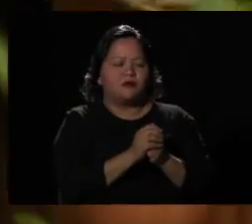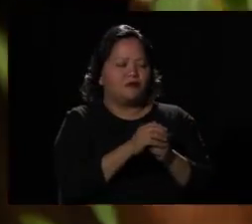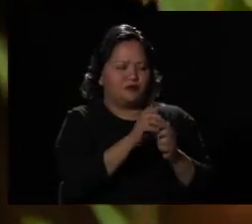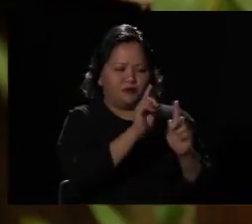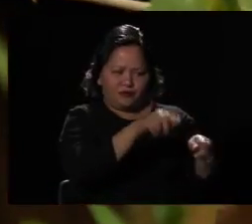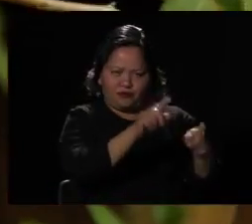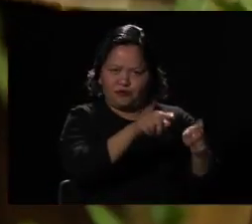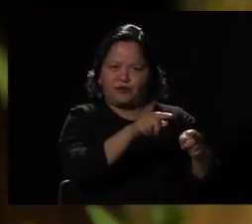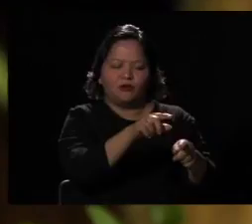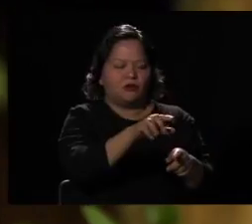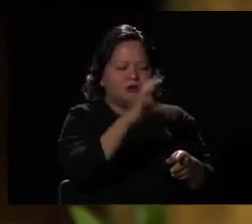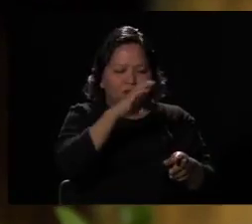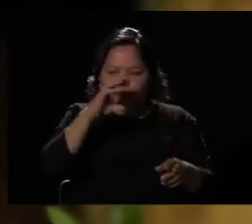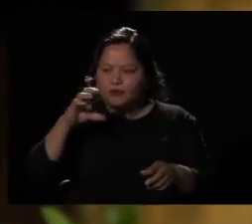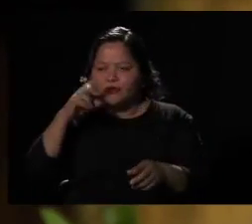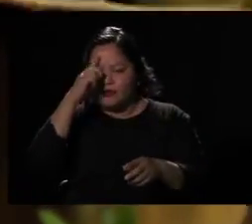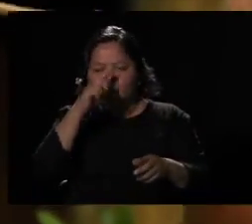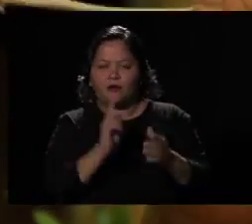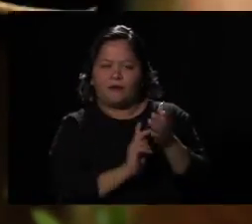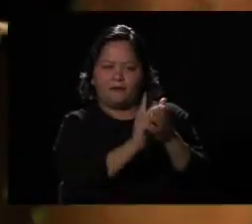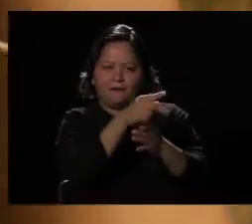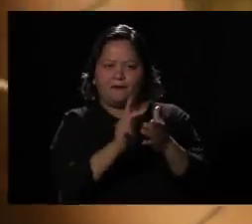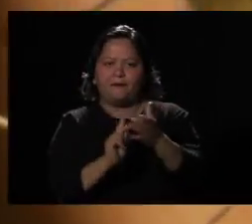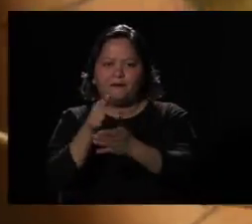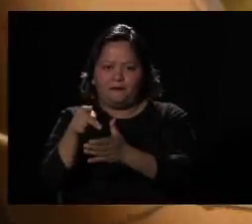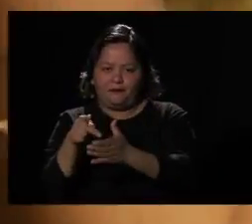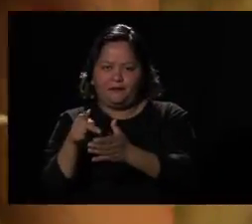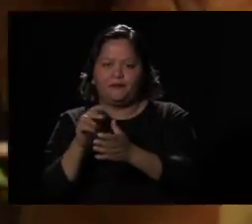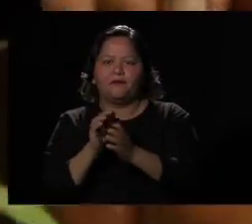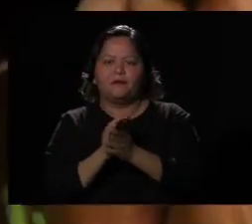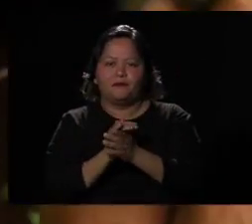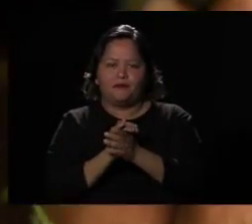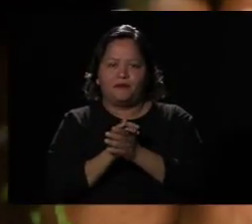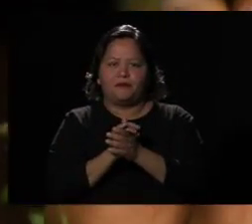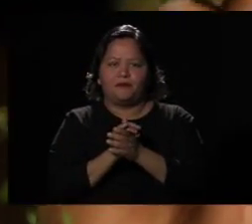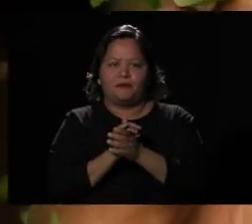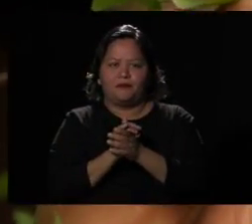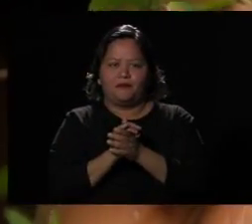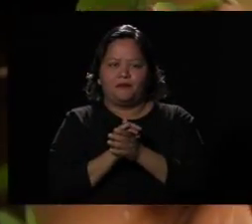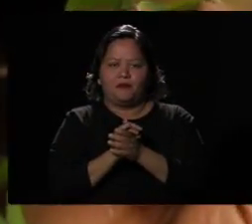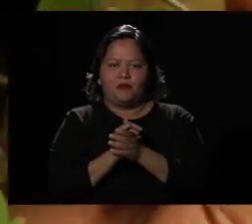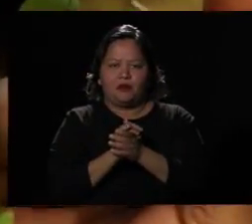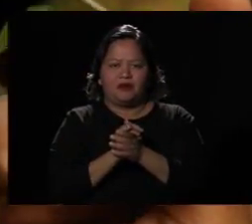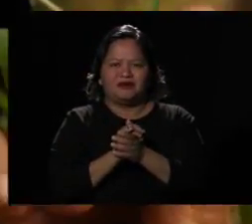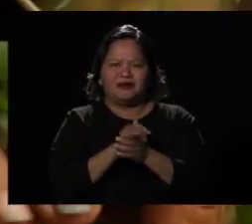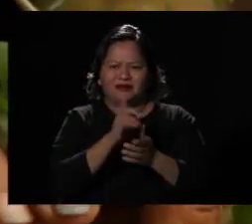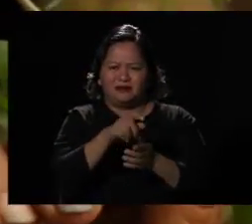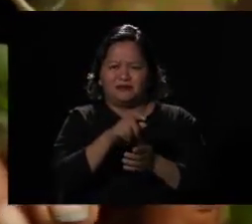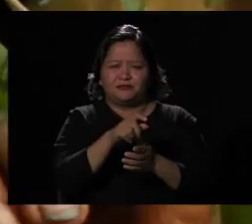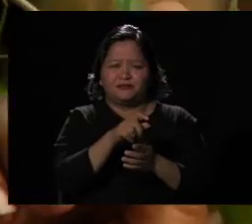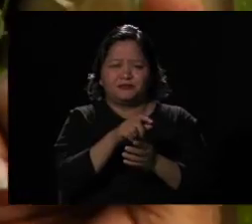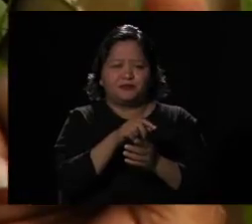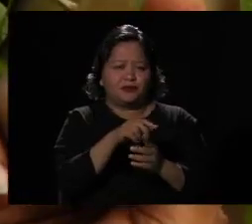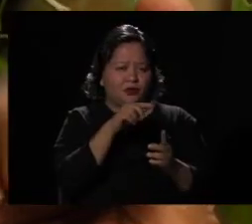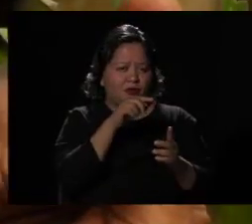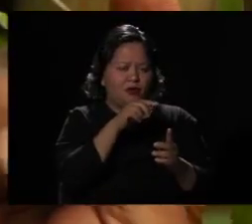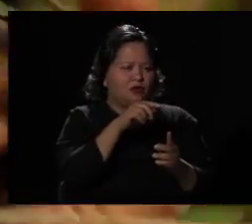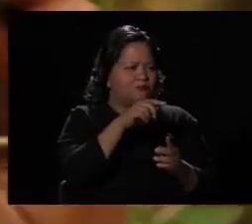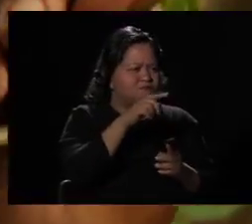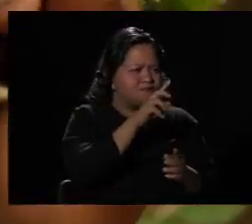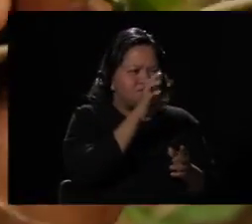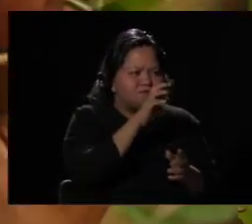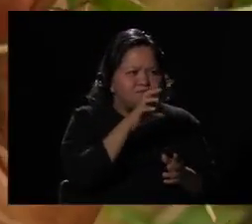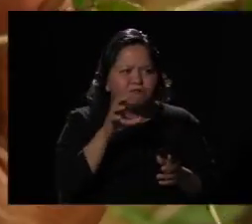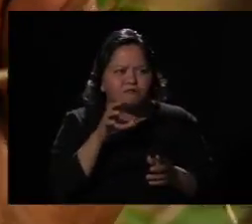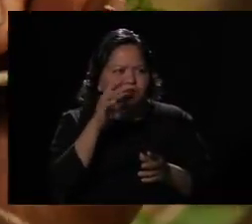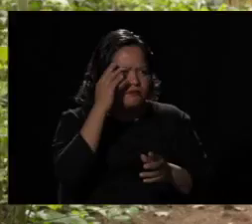iman mufo na, jaman fina nunui gwinahan hagun, jan hali gi iziniman amot.